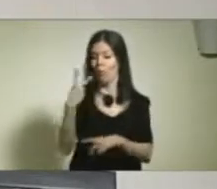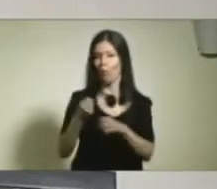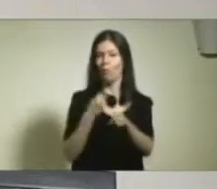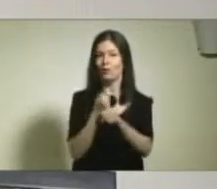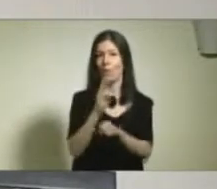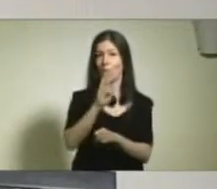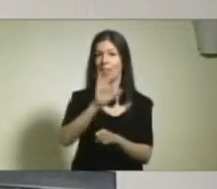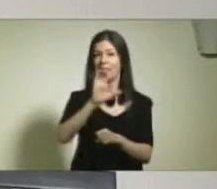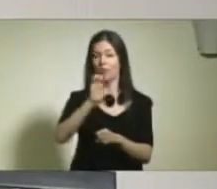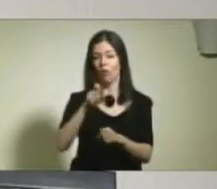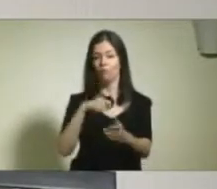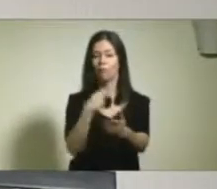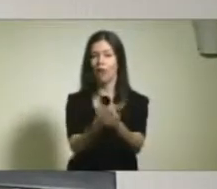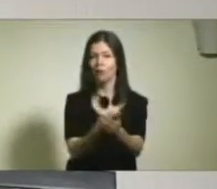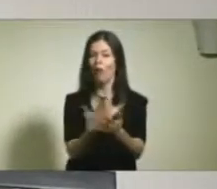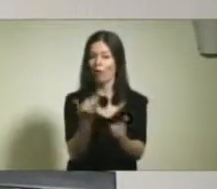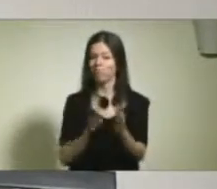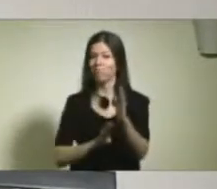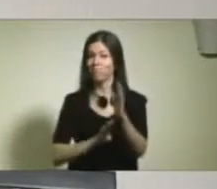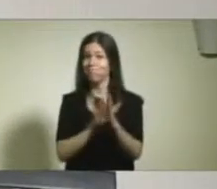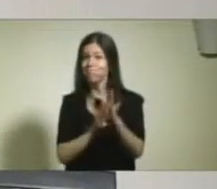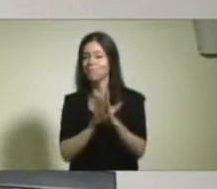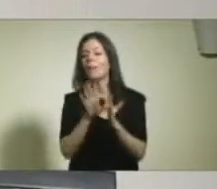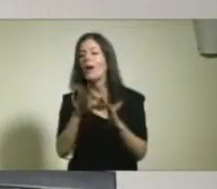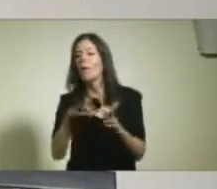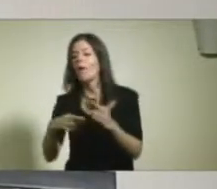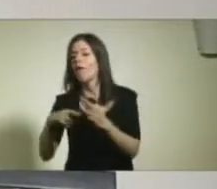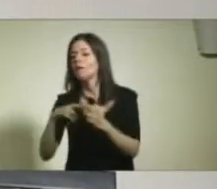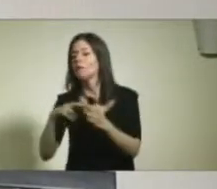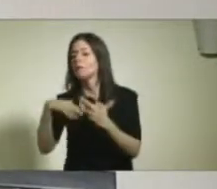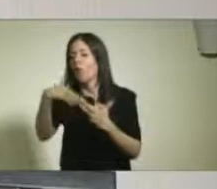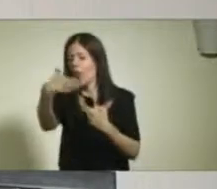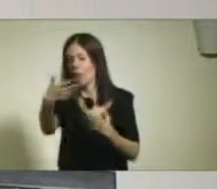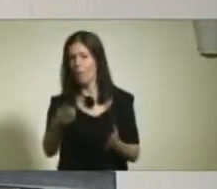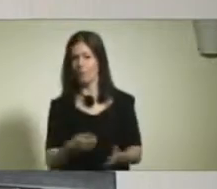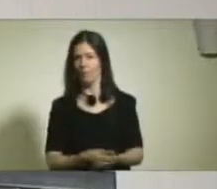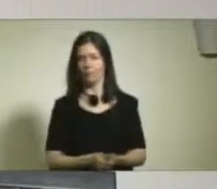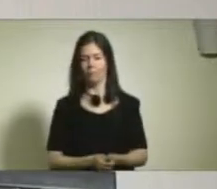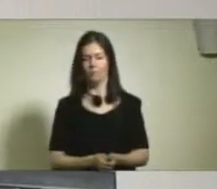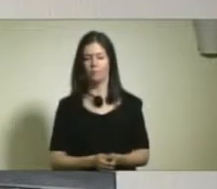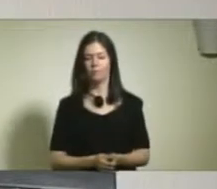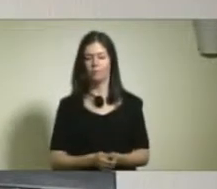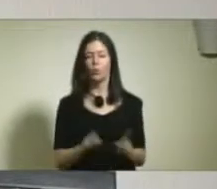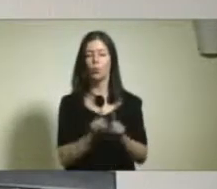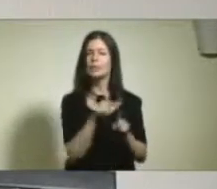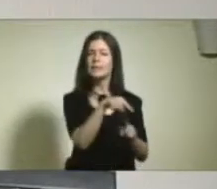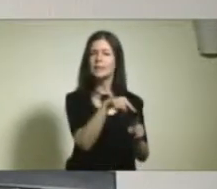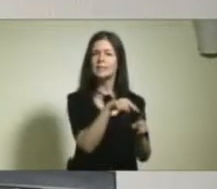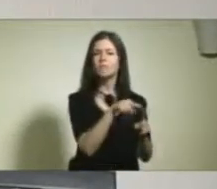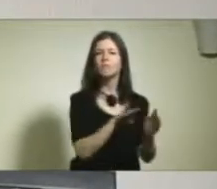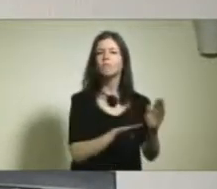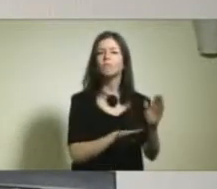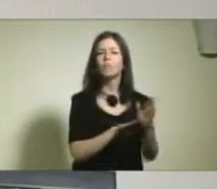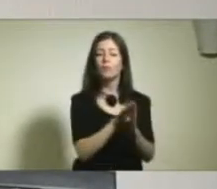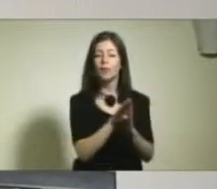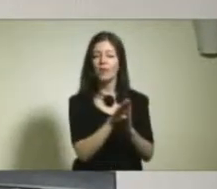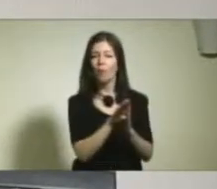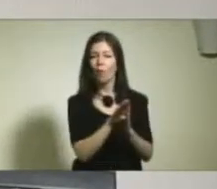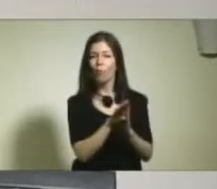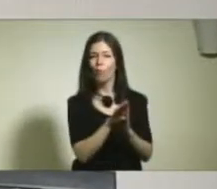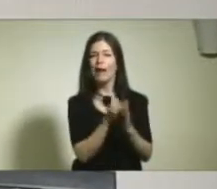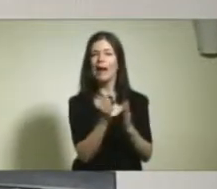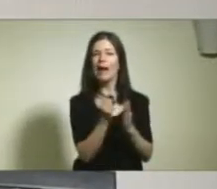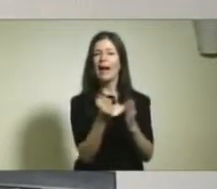pas beaucoup le résultat. Et on a également développé aussi le crédit sur le marché de